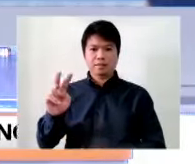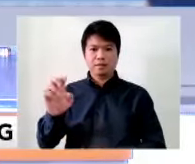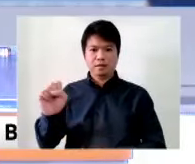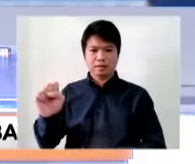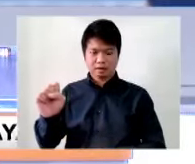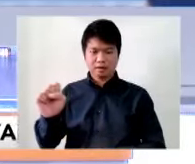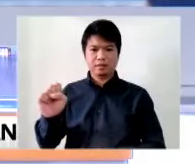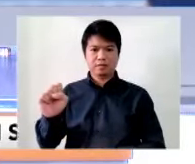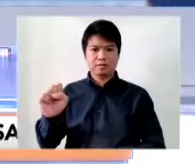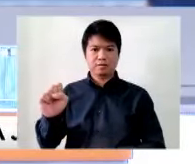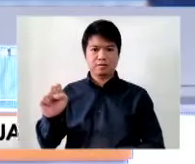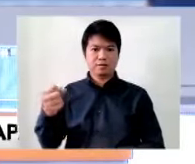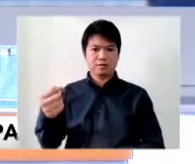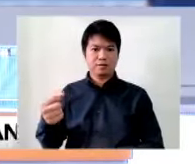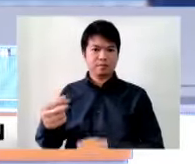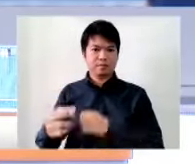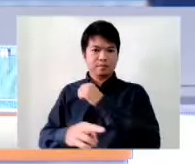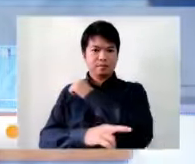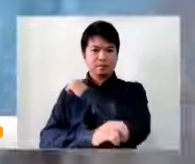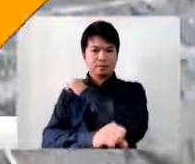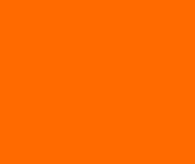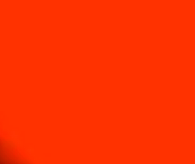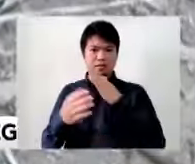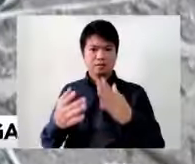Nasa frontline ng balitang yan, si Ian Suyu.